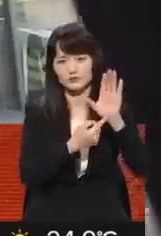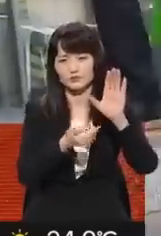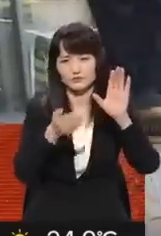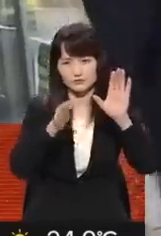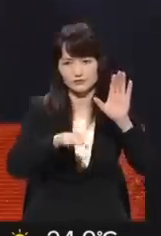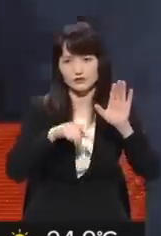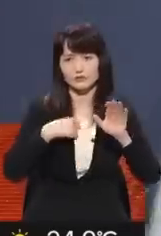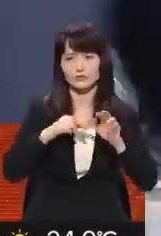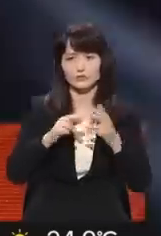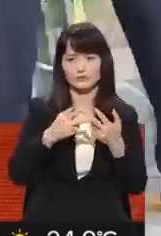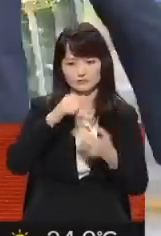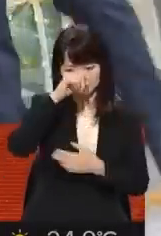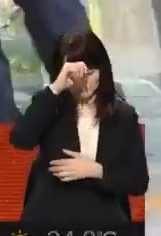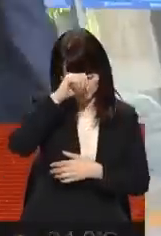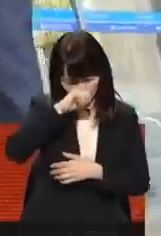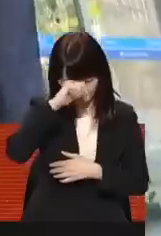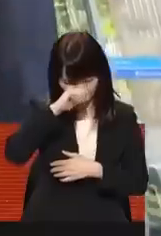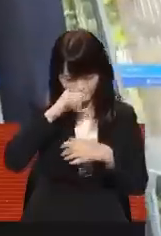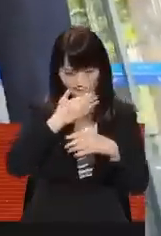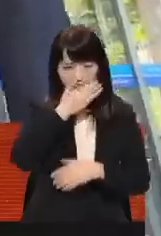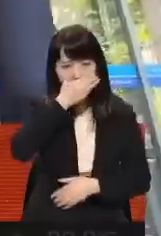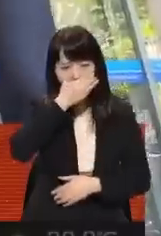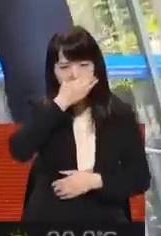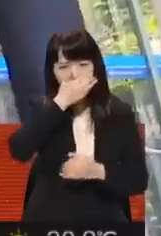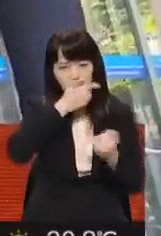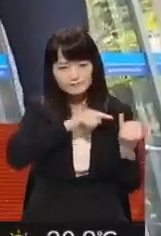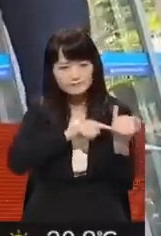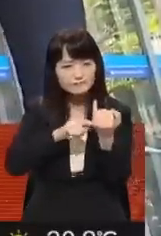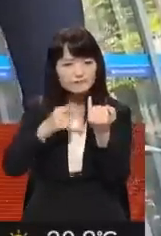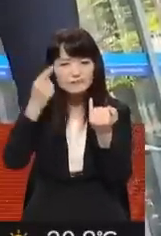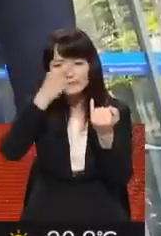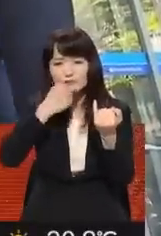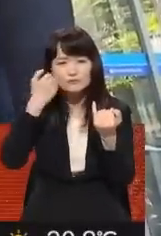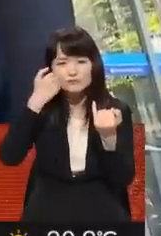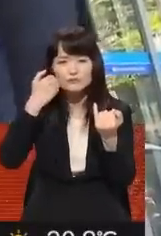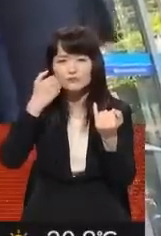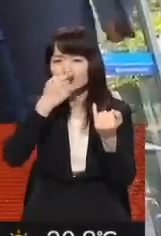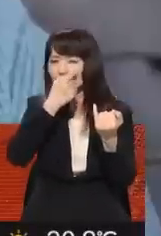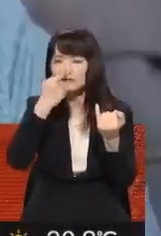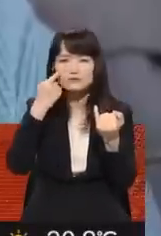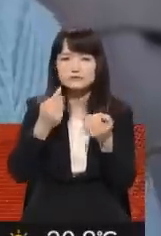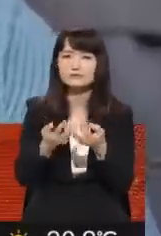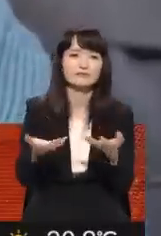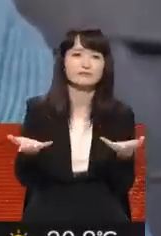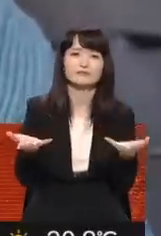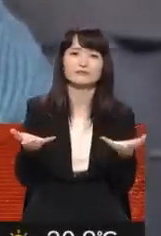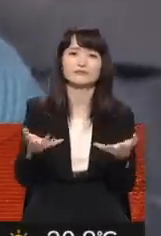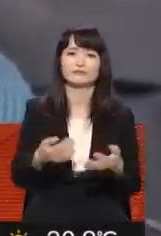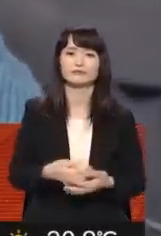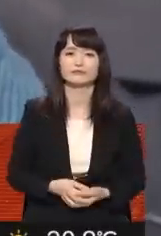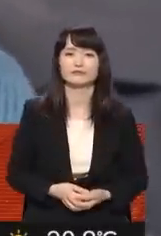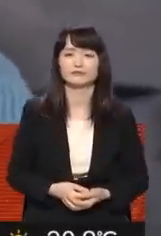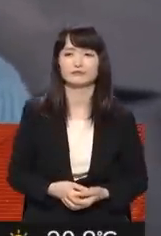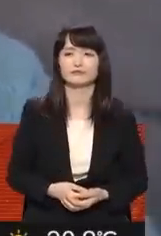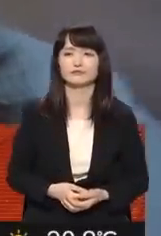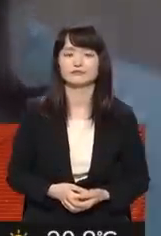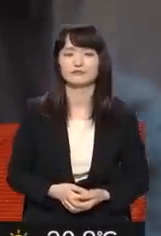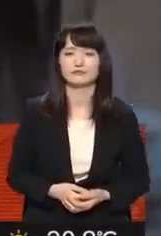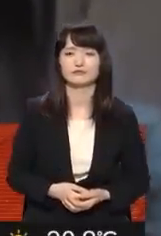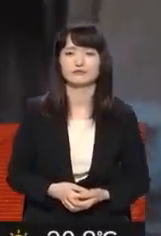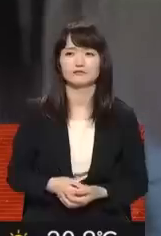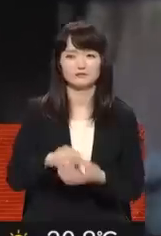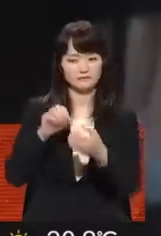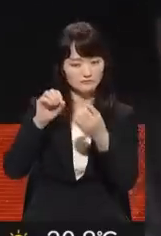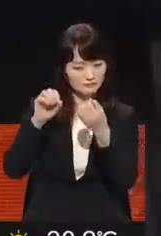결국은 본인이 지금 모자를 풀로 쓰고 마스크를 쓴 바람에 뭐 얼굴을 확인할 수 있는 방법이 없는 상황이고. 그렇지만